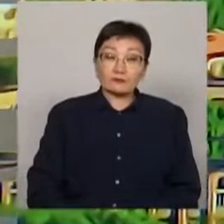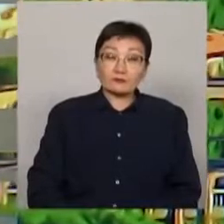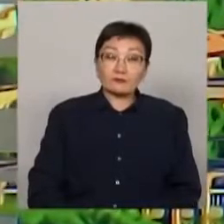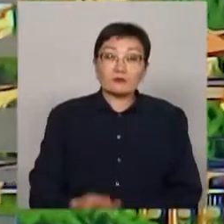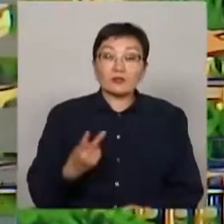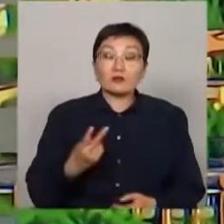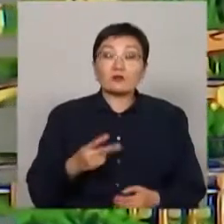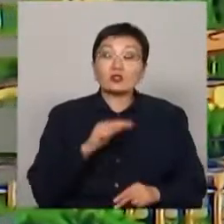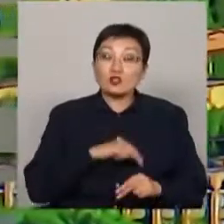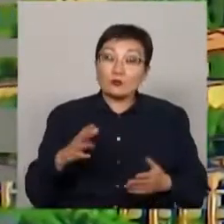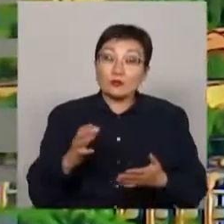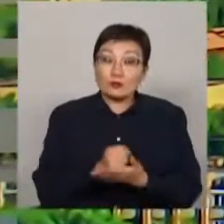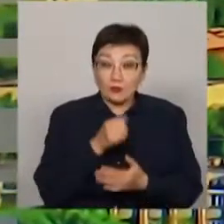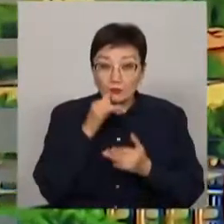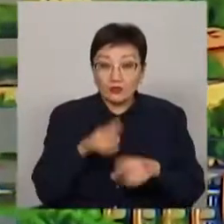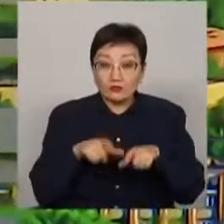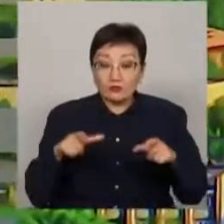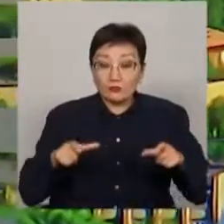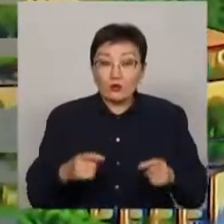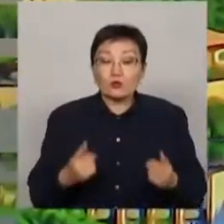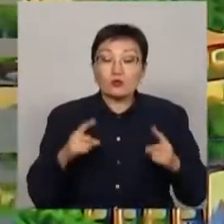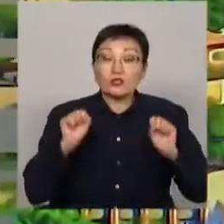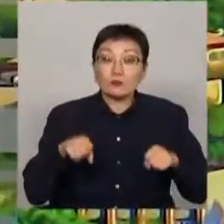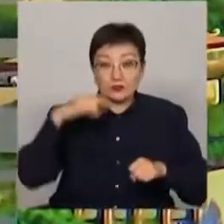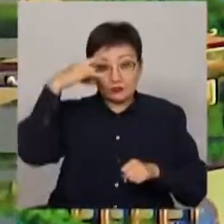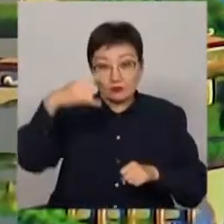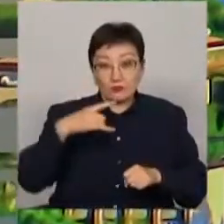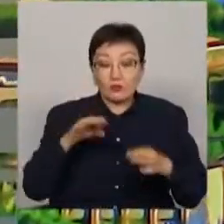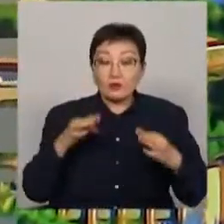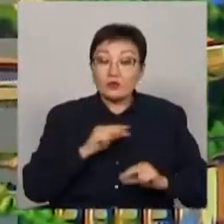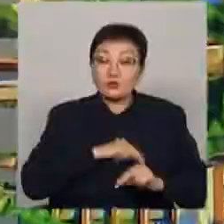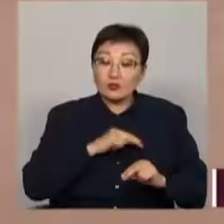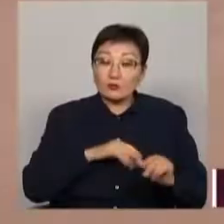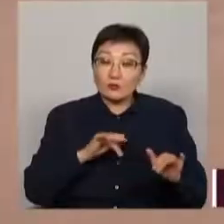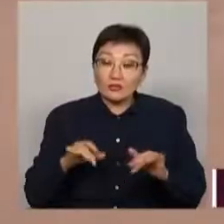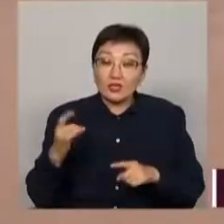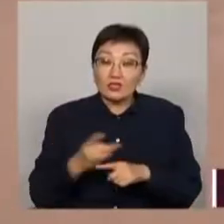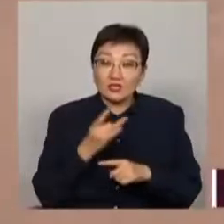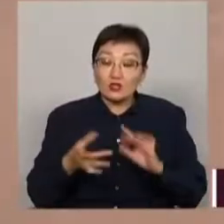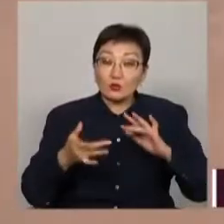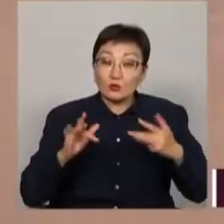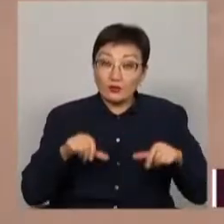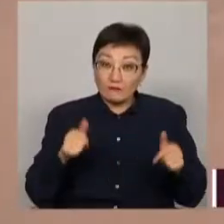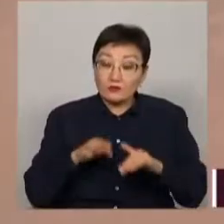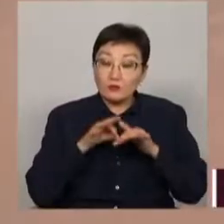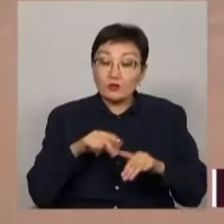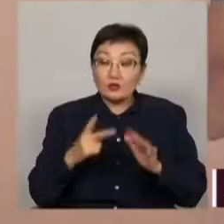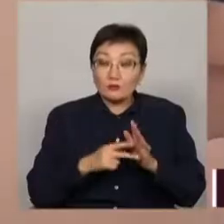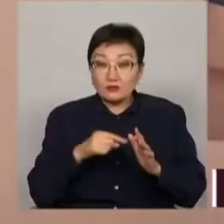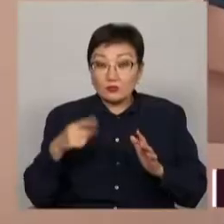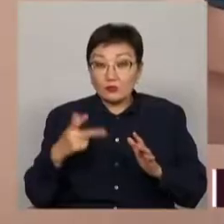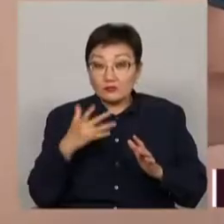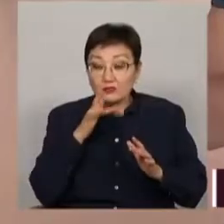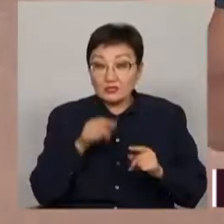Екі қолға бір күрек таппай жүргендер үшін зор мүмкіндік. Елімізде бос жұмыс орындар жәрмеңкесі алғаш рет онлайн өтеді. Оған 18 бен 35